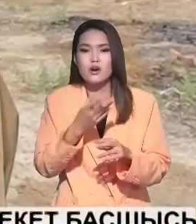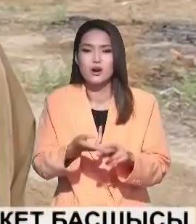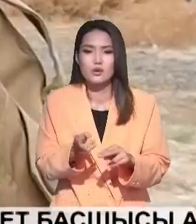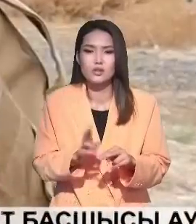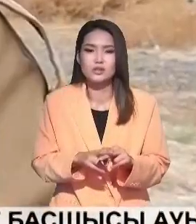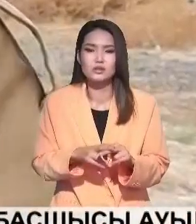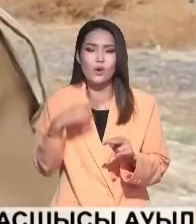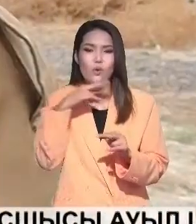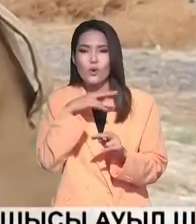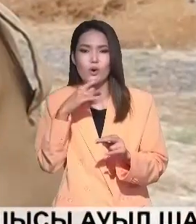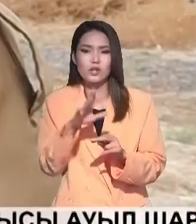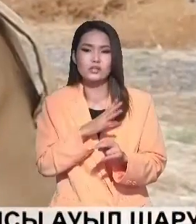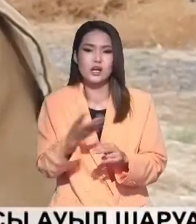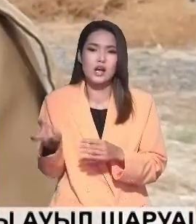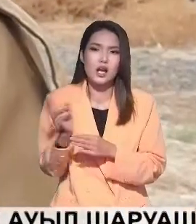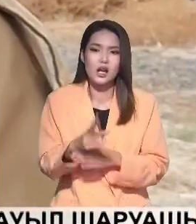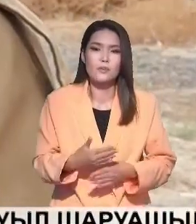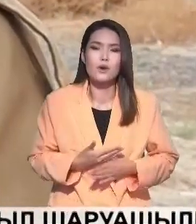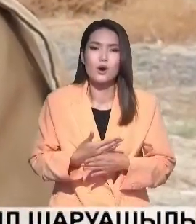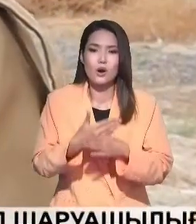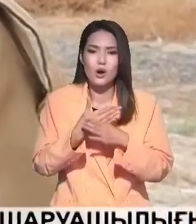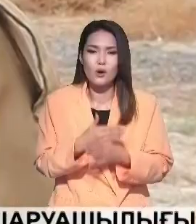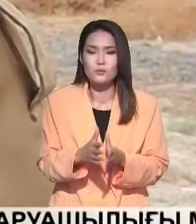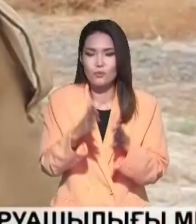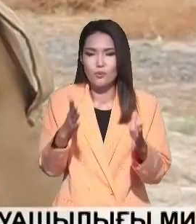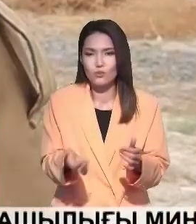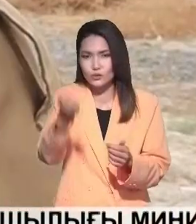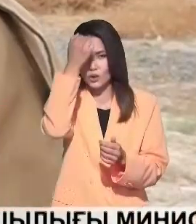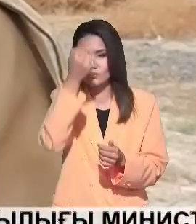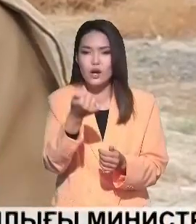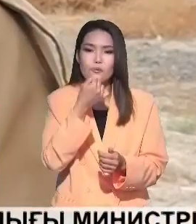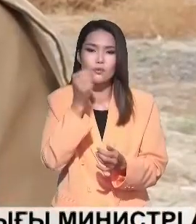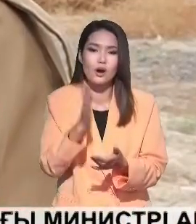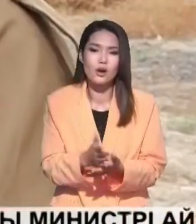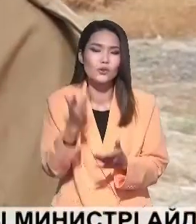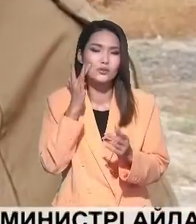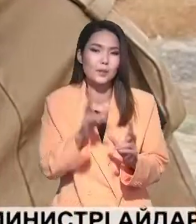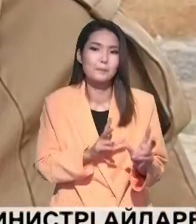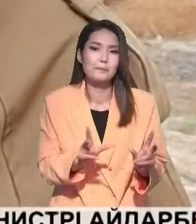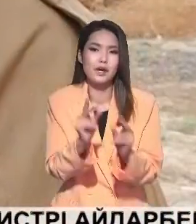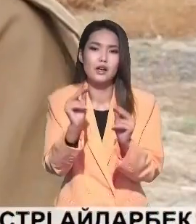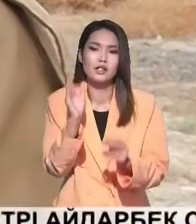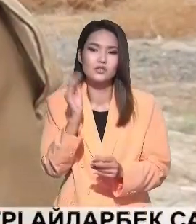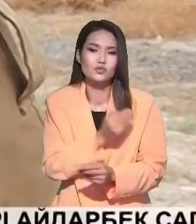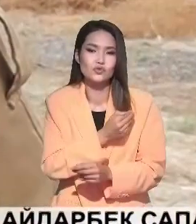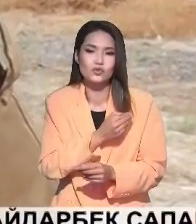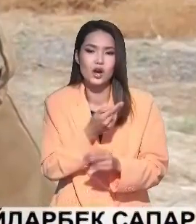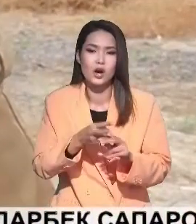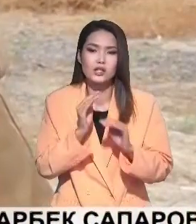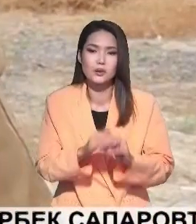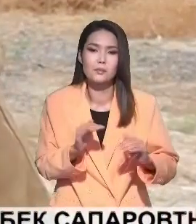қорқып жүрген. Келіп көмектескендеріңе рахмет айтам. Жүз жасаңдар, бақытты болыңдар. Осы балалардың